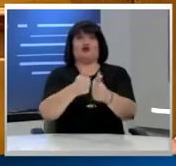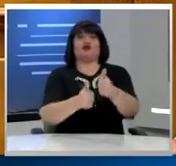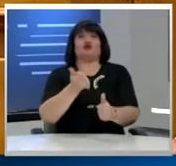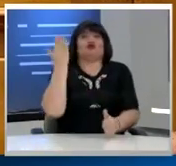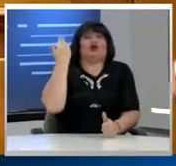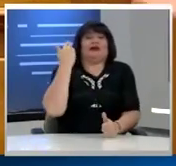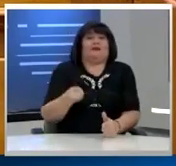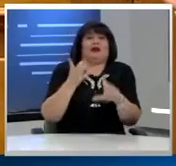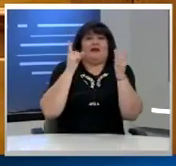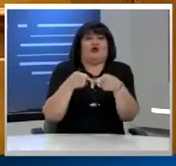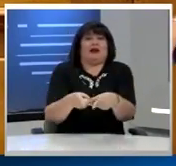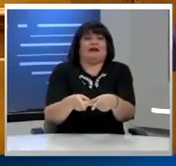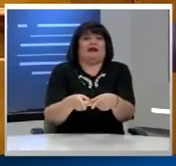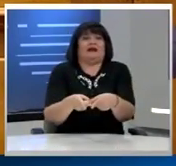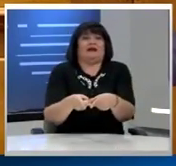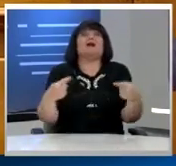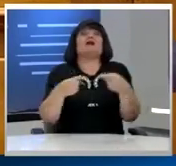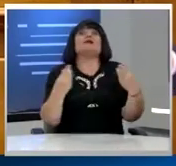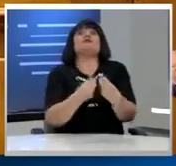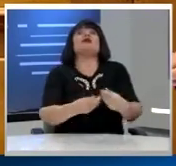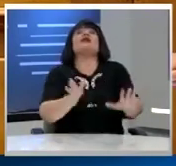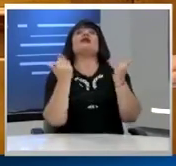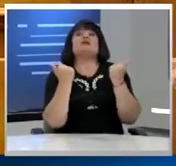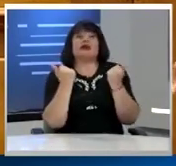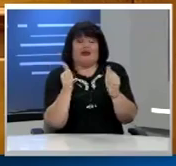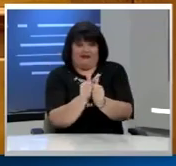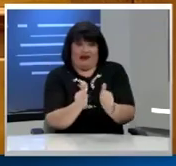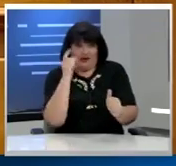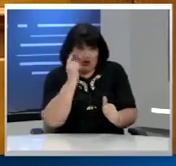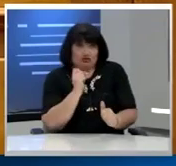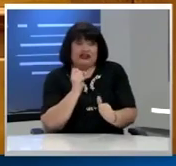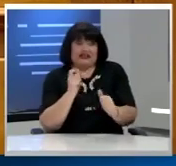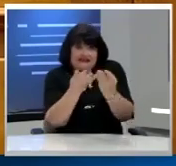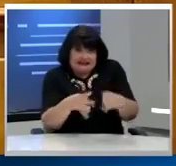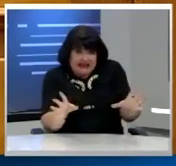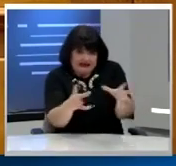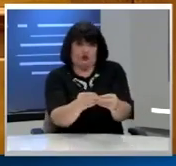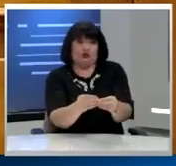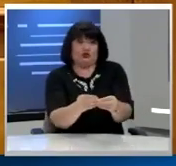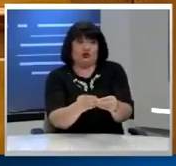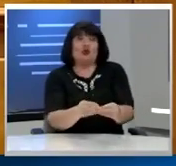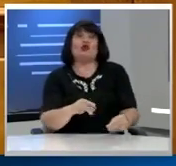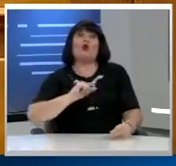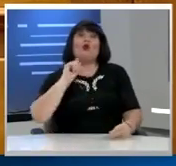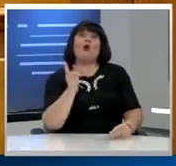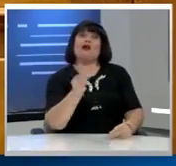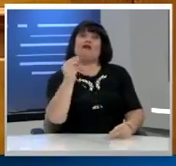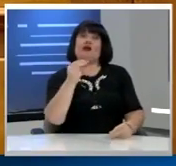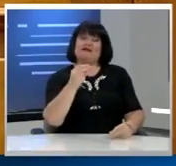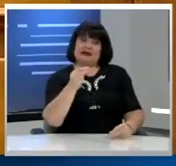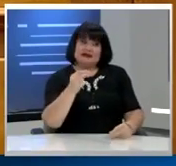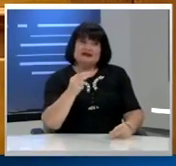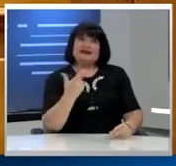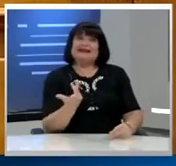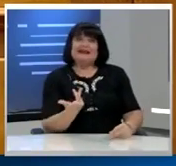Κυριτσάκη. Τότε λοιπόν επίσης δεν υπήρχε θέμα κομματικοποίησης, αλλά ταυτόχρονα όλοι σας οι βουλευτές